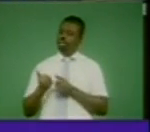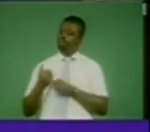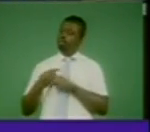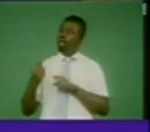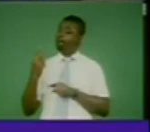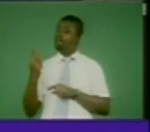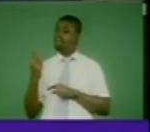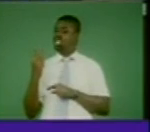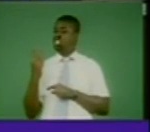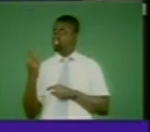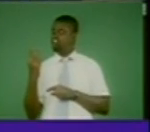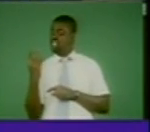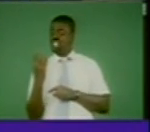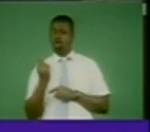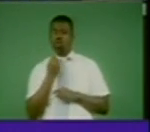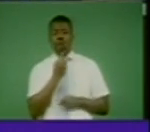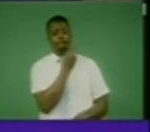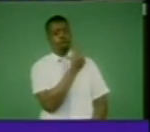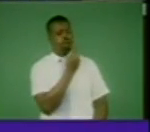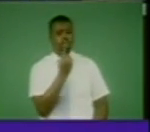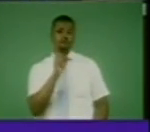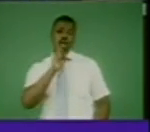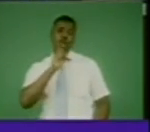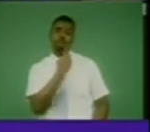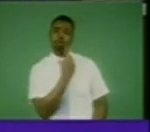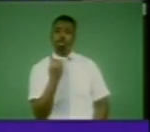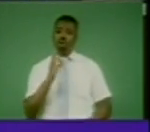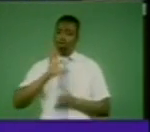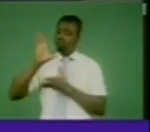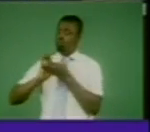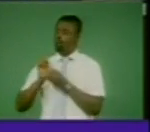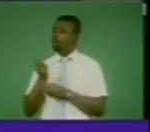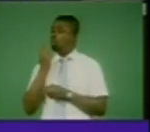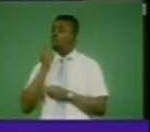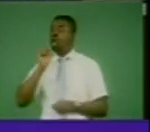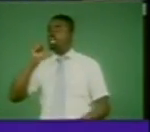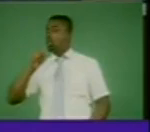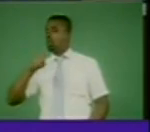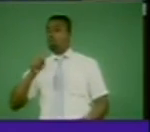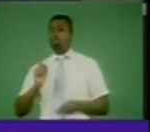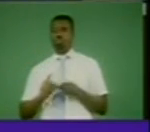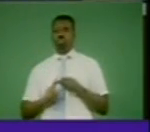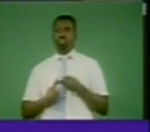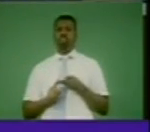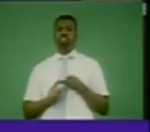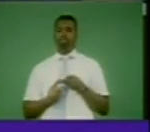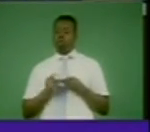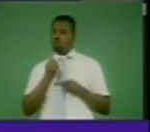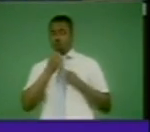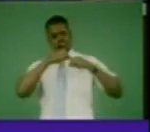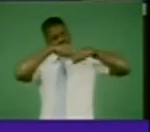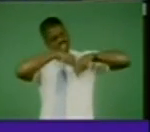231 zenye kura mbili kila moja. Jumla ya kura za ndio, kura ya